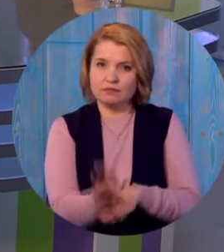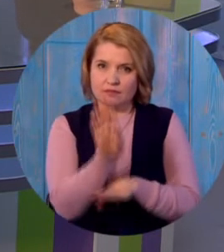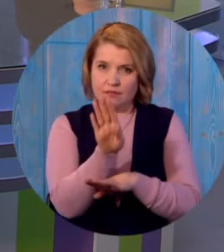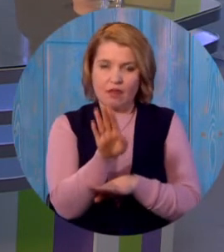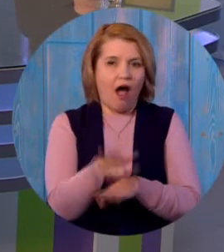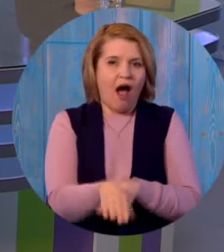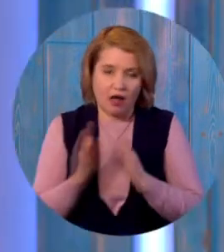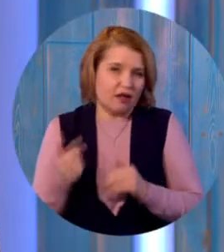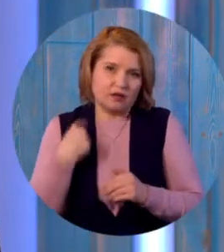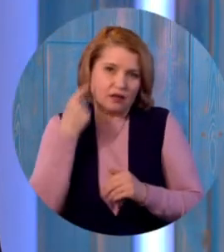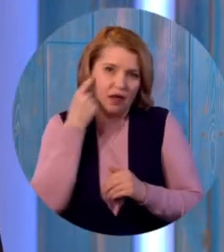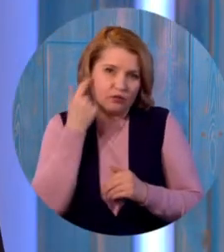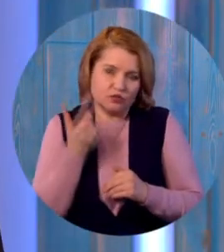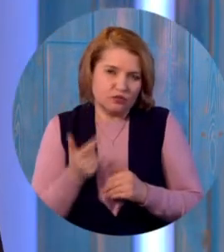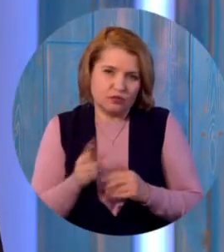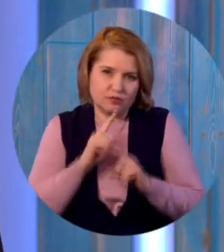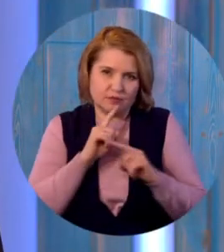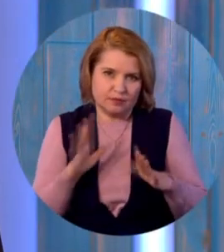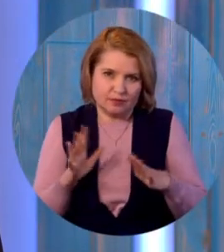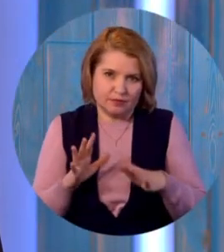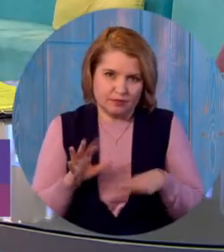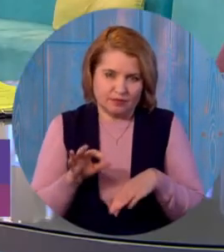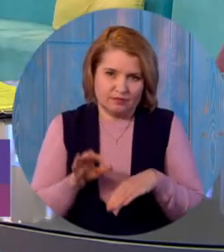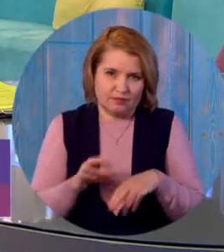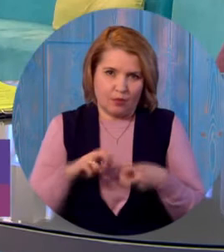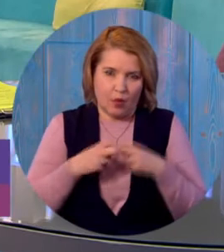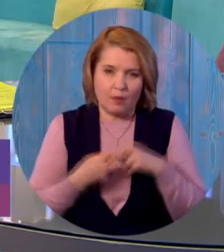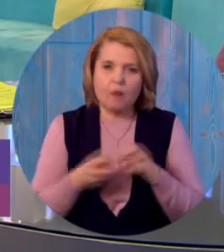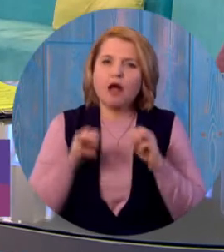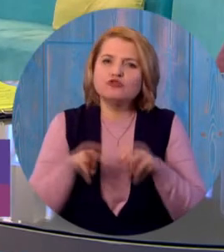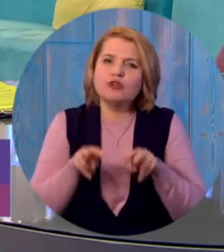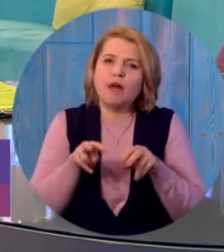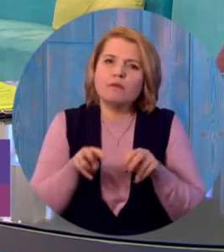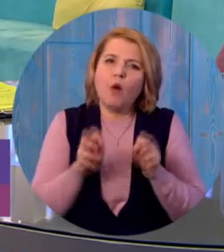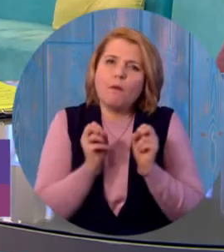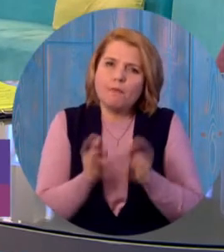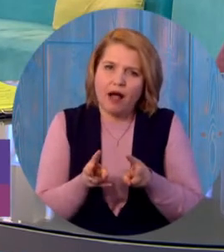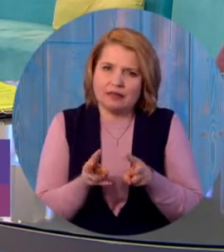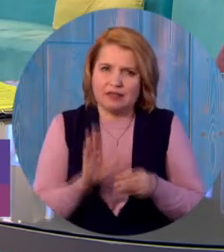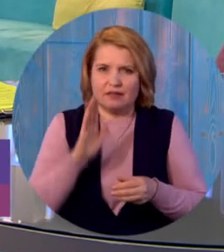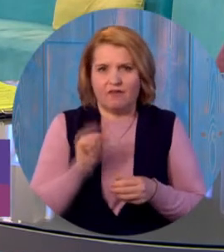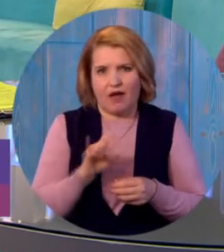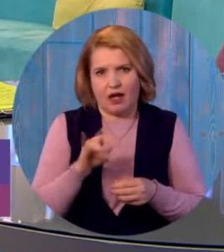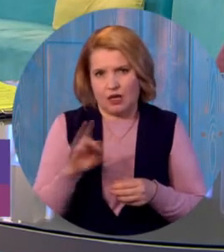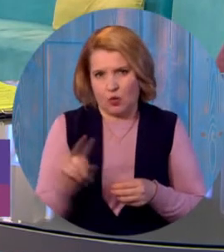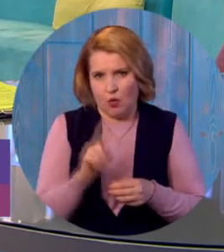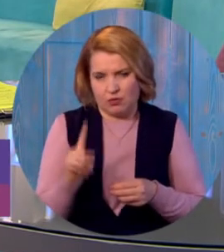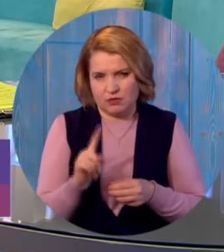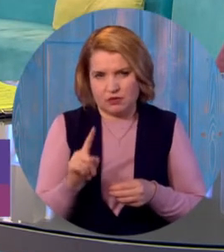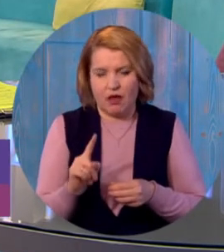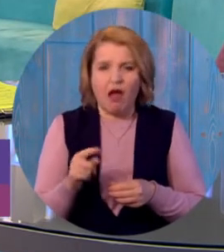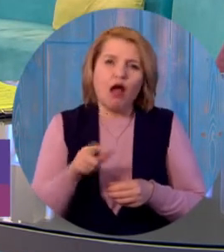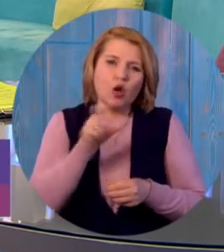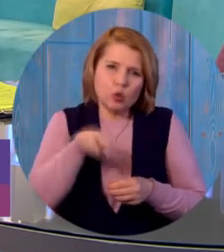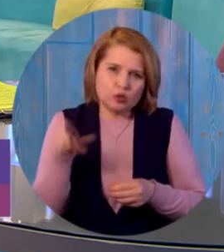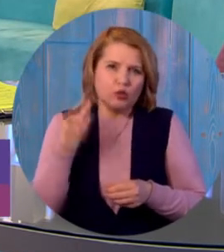высоко их поднимать. Чем опасен варикоз? К чему он может привести? Мы знаем, как люди не любят ходить в принципе по врачам, думают, само пройдет, а